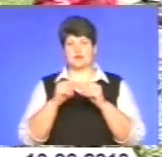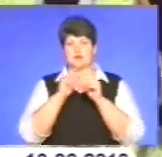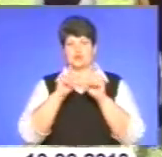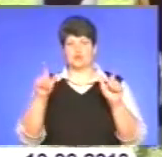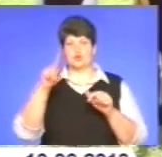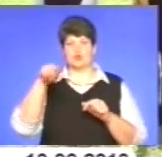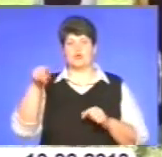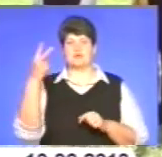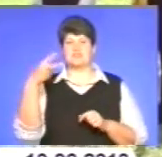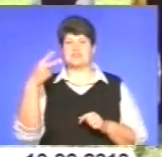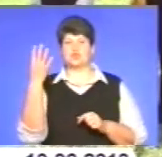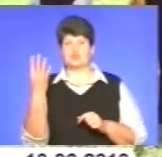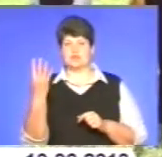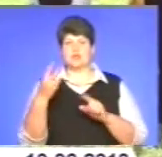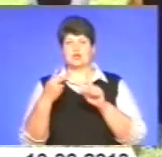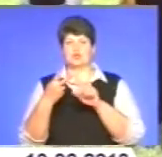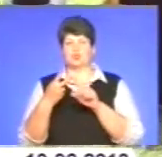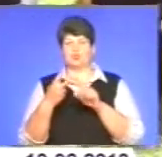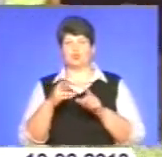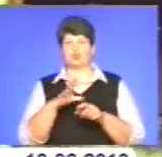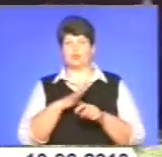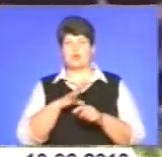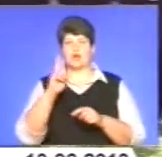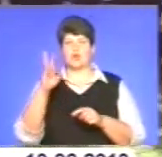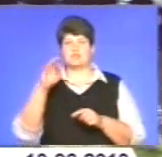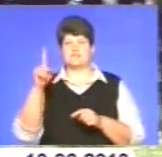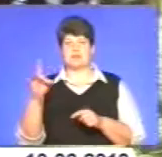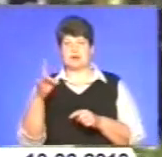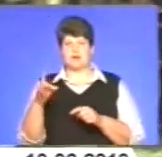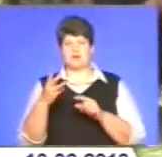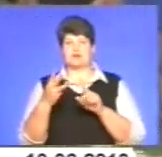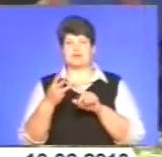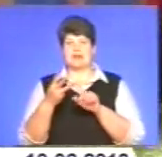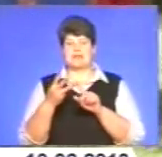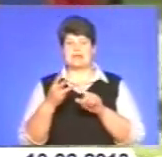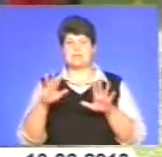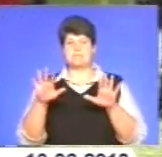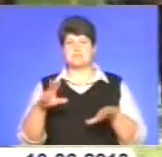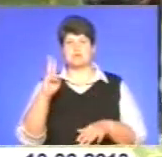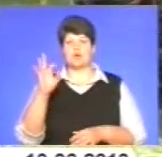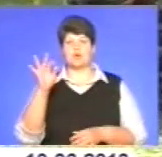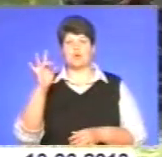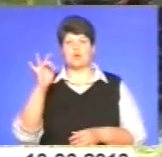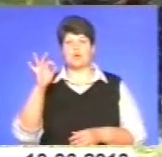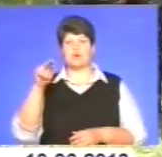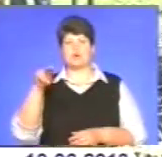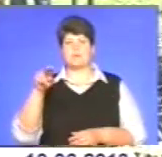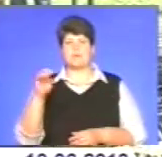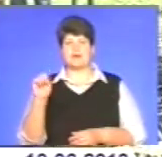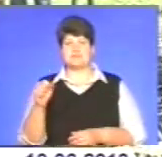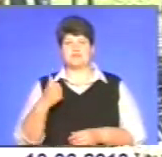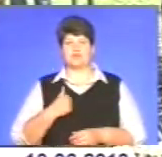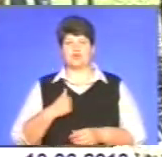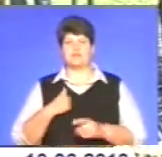школи номер 24, другою була команда Козівського району, третє місце зайняв Коропецький обласний військовий